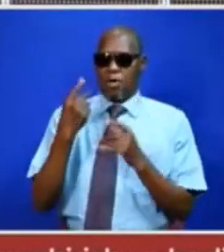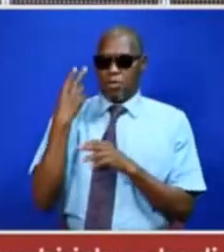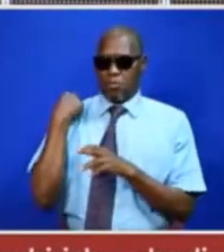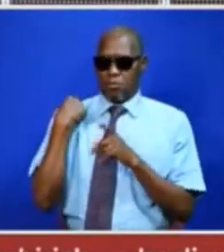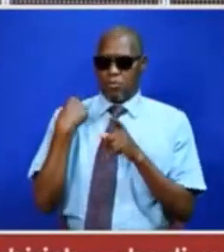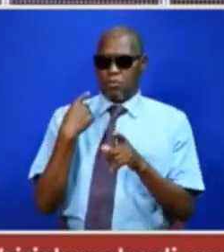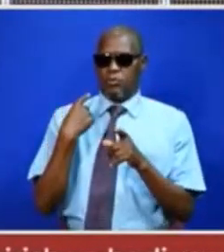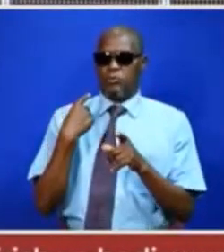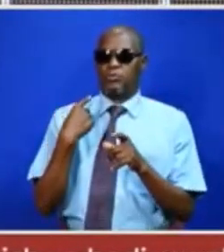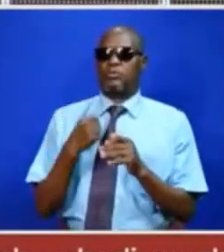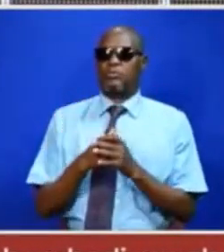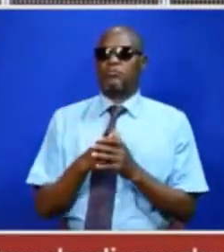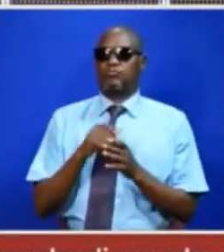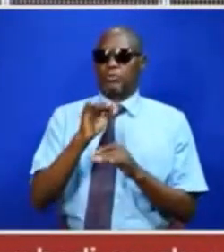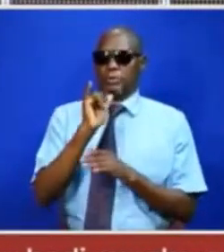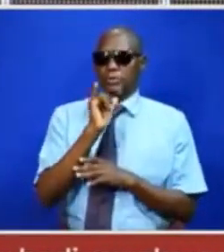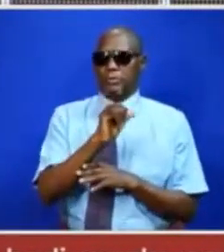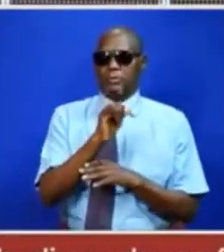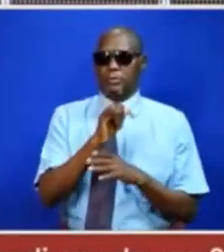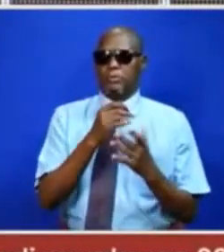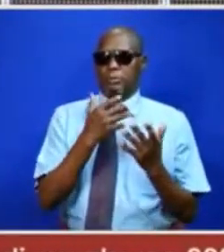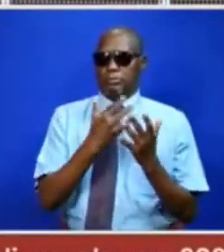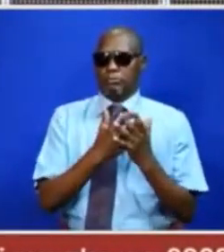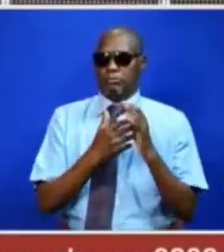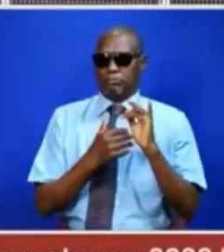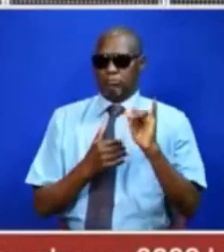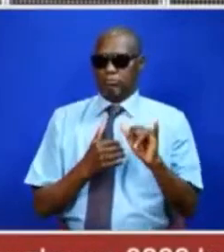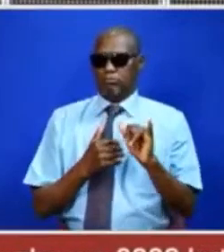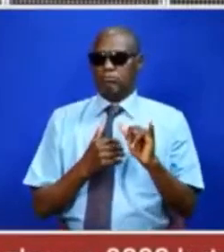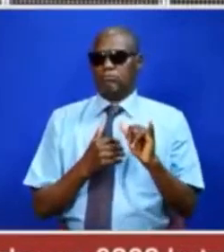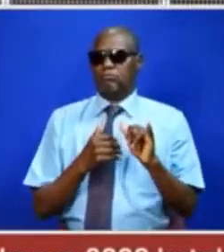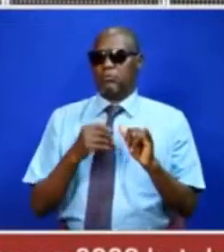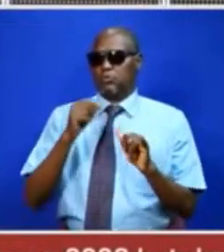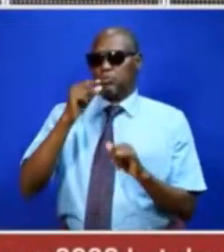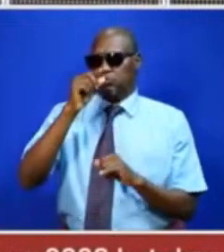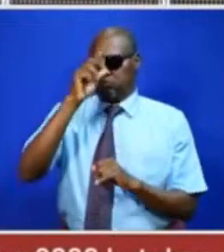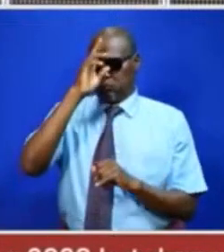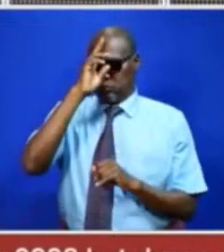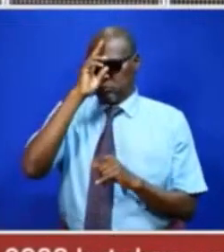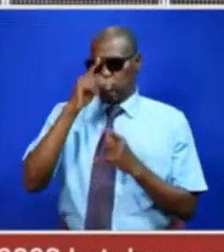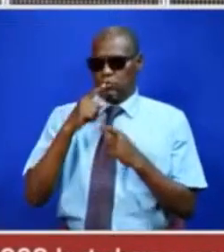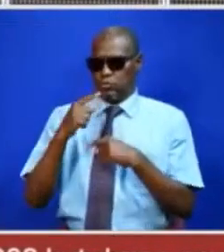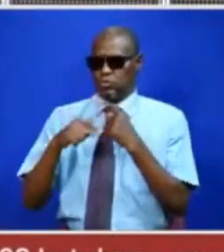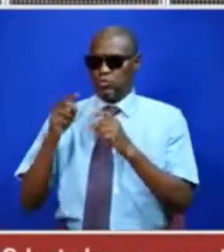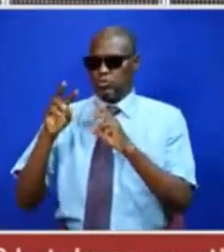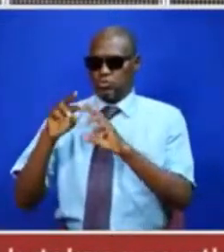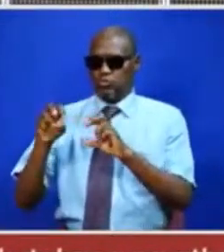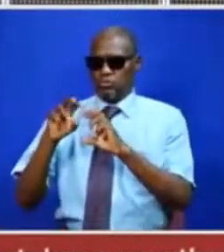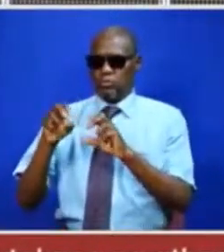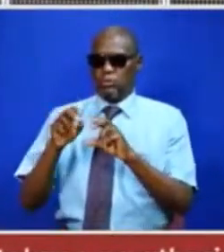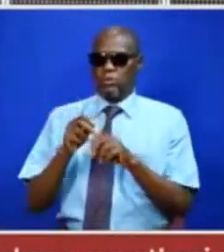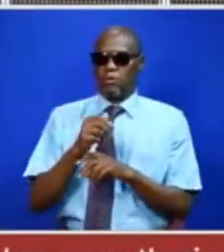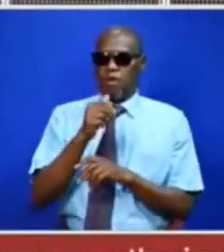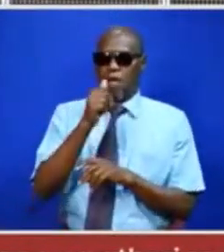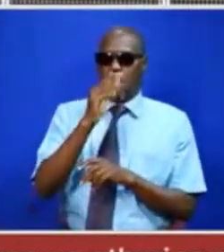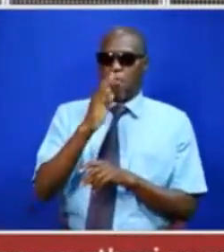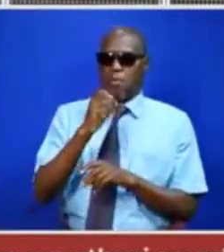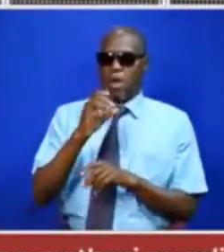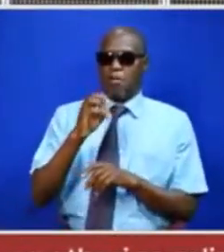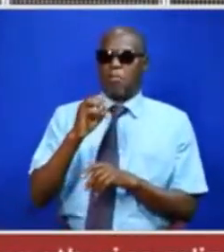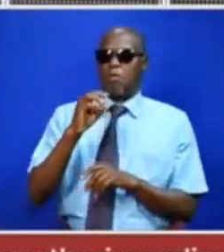huku maafisa wa polisi wakiendelea na uchunguzi. Leo hii mahakama imeidhinisha kuzuiliwa kwake Abraham Mwangi Guyo,